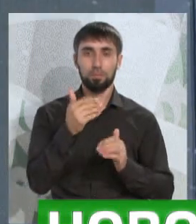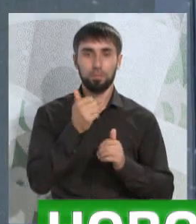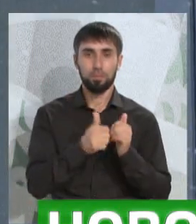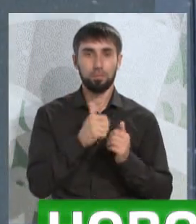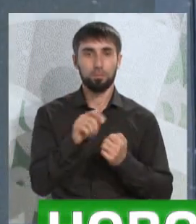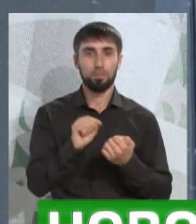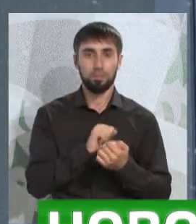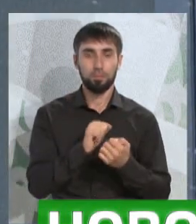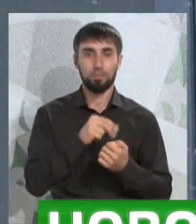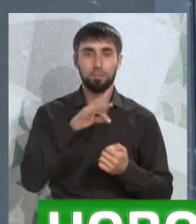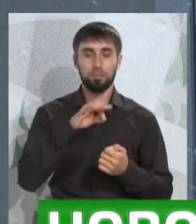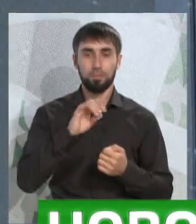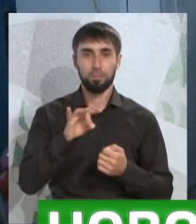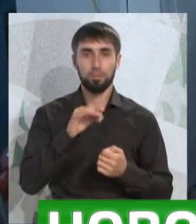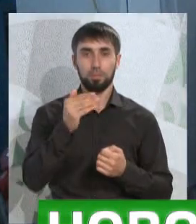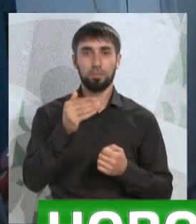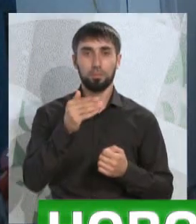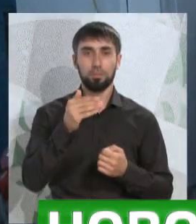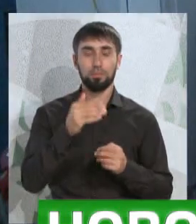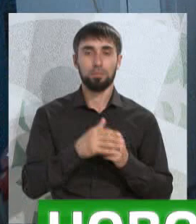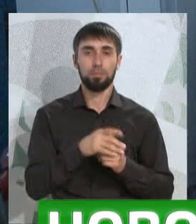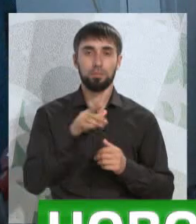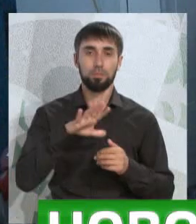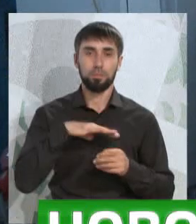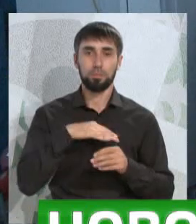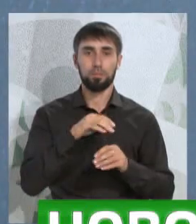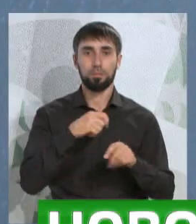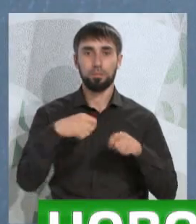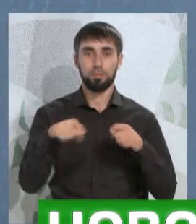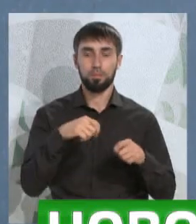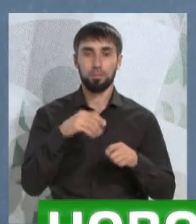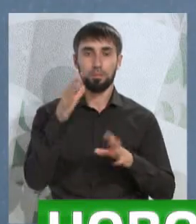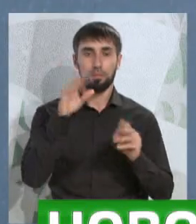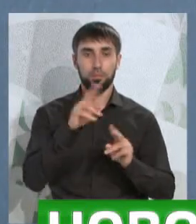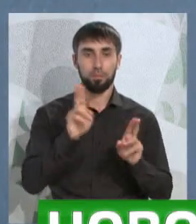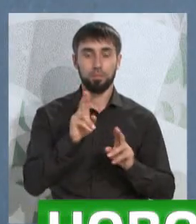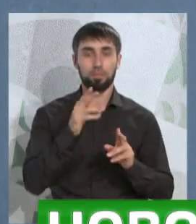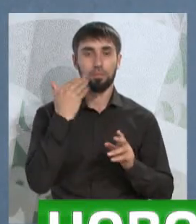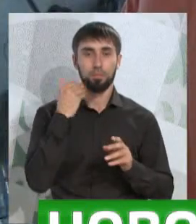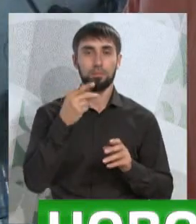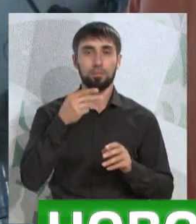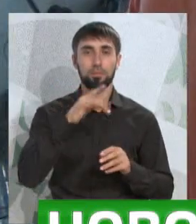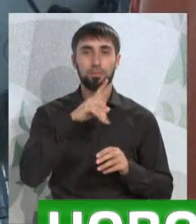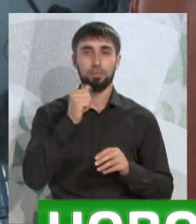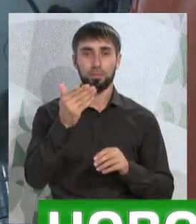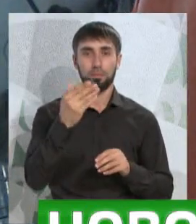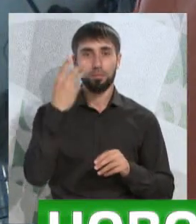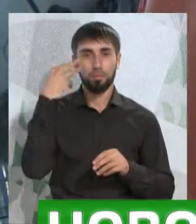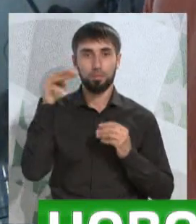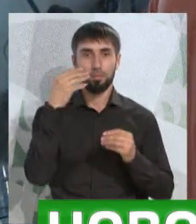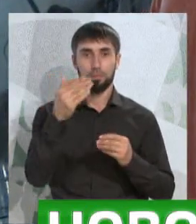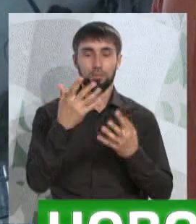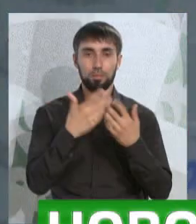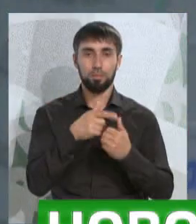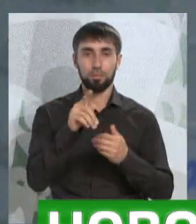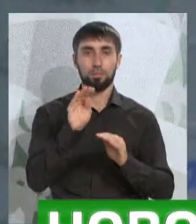сушки полиэтилен по трубопроводу поступает на линию. К слову, весь изготовительный процесс облегчен благодаря современному оборудованию. Параметры